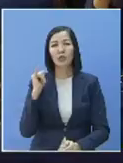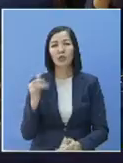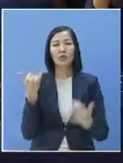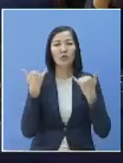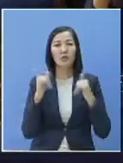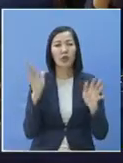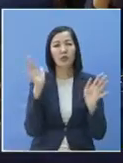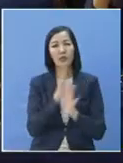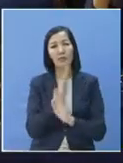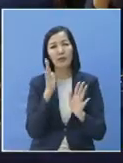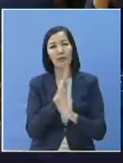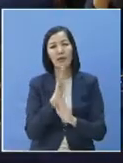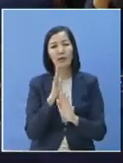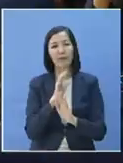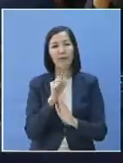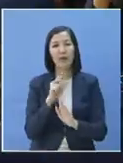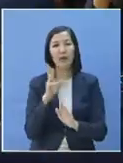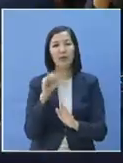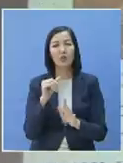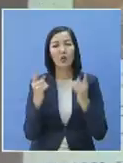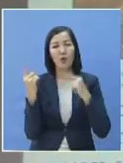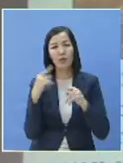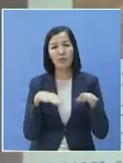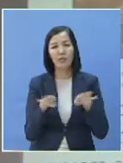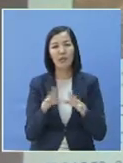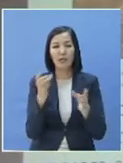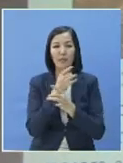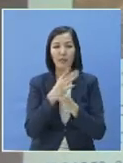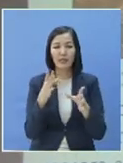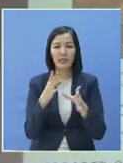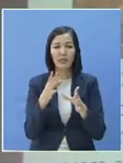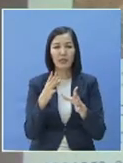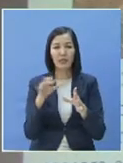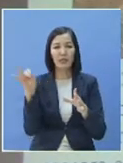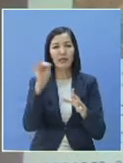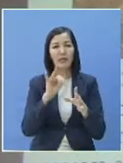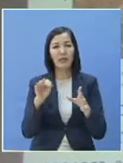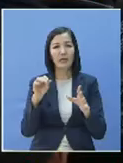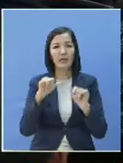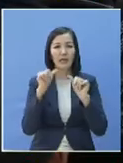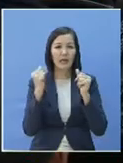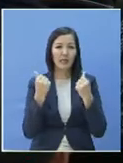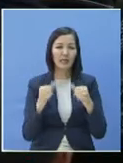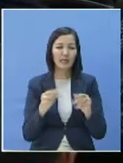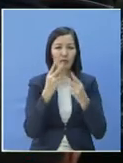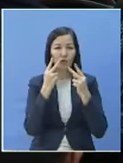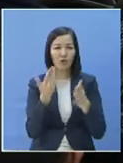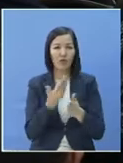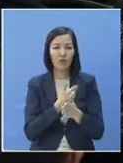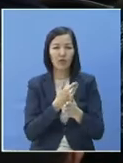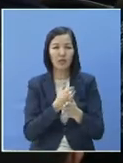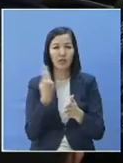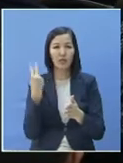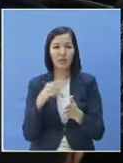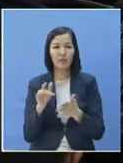таңғажайып табиғаты ақтаулықтар үшін аңызға тең. Мәдени және тарихи ескерткіштерге де бай өлкені көргісі келетіндер көп. Маңғыстаулық